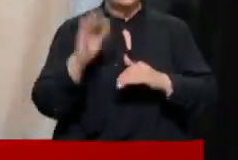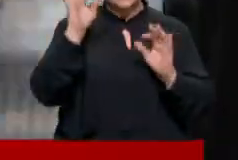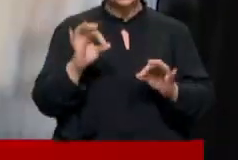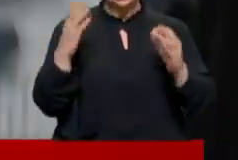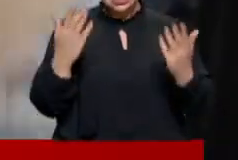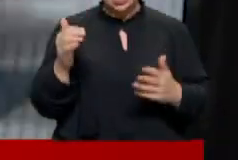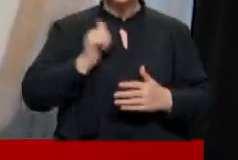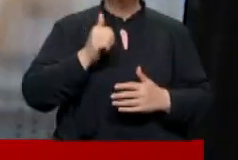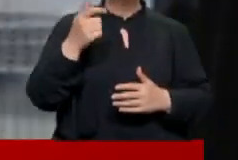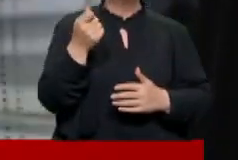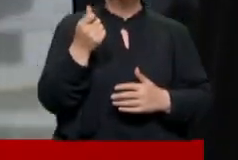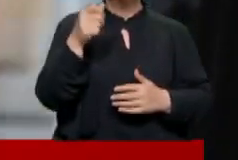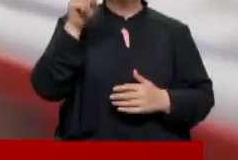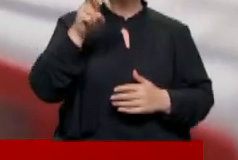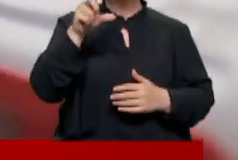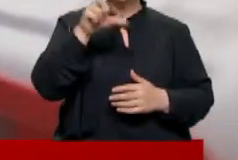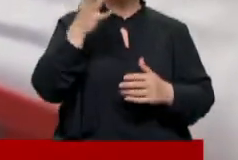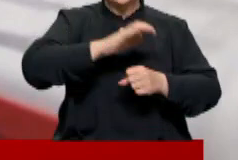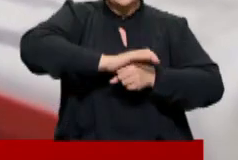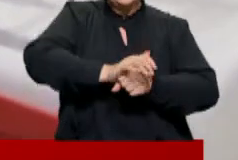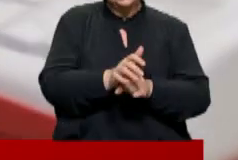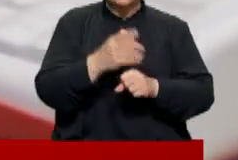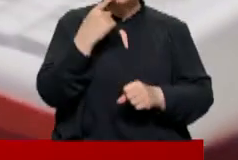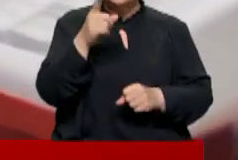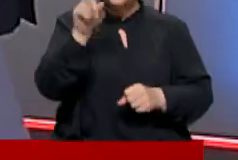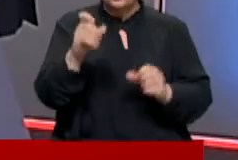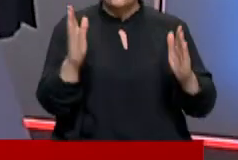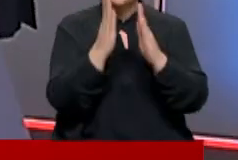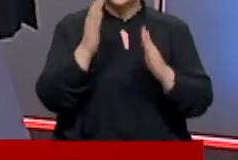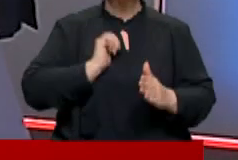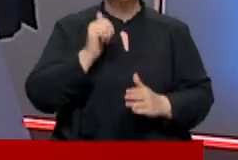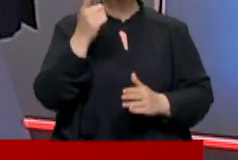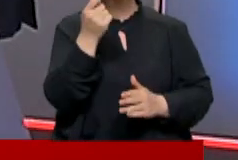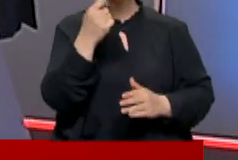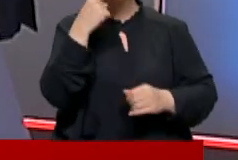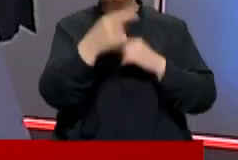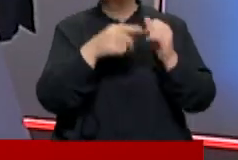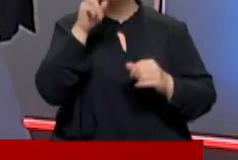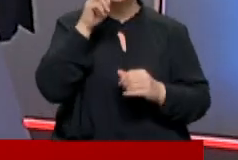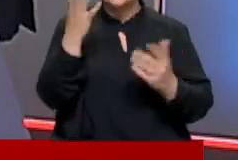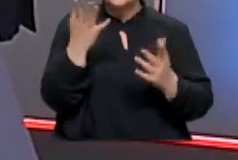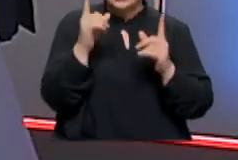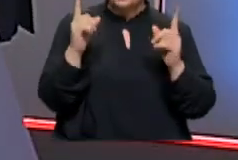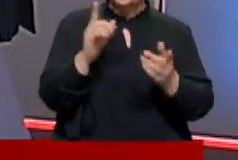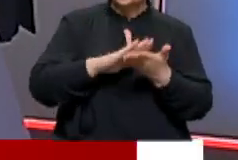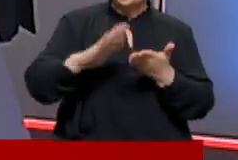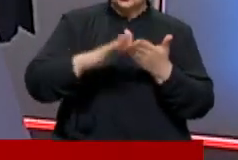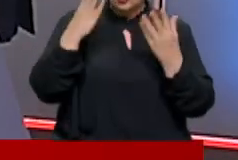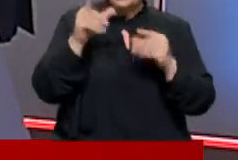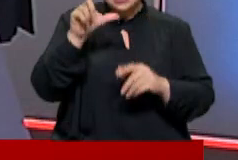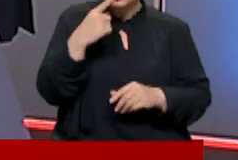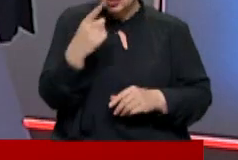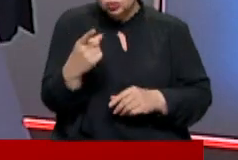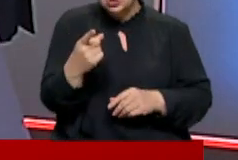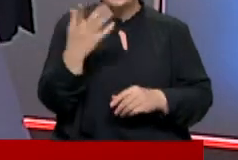başlayacaksa asgari ücretli 8 ay daha ezilecek mi diye soruyor muhalefet. Asgari ücreti yılın sonuna kadar sayıyoruz. Güncellenmesi gerekir